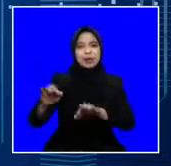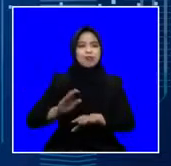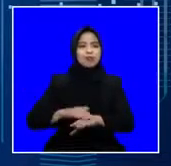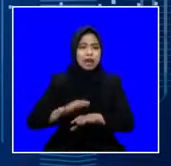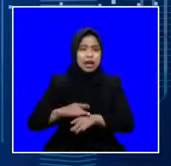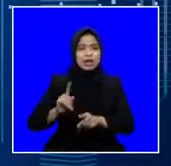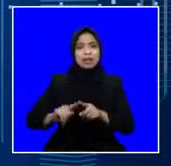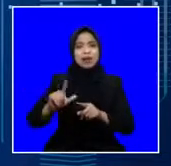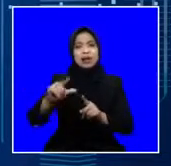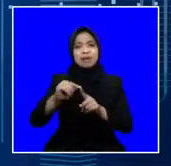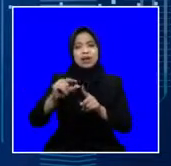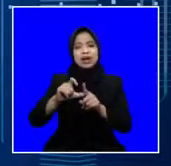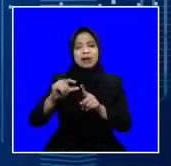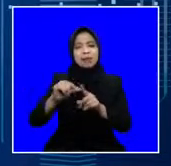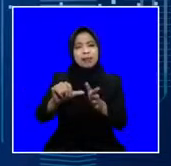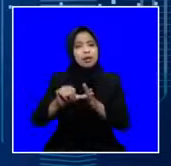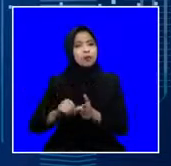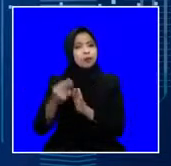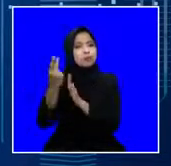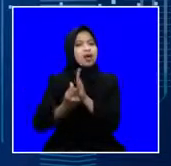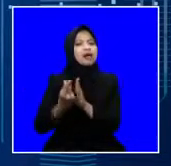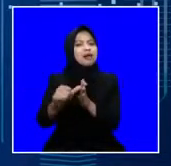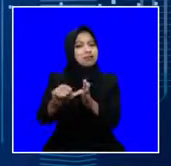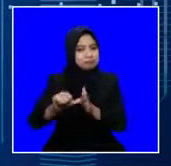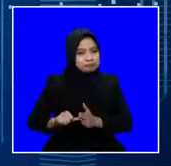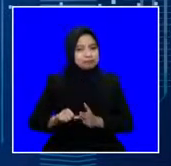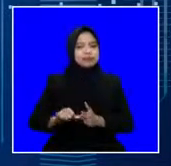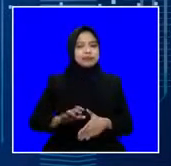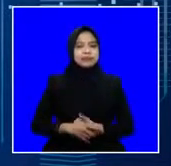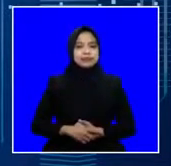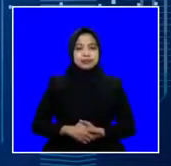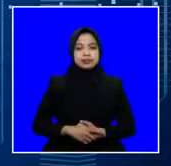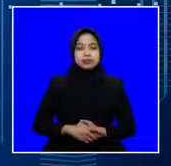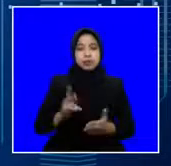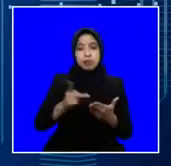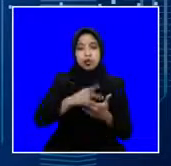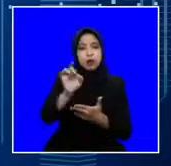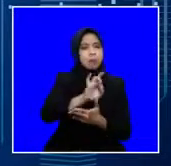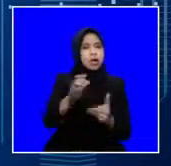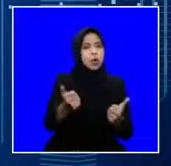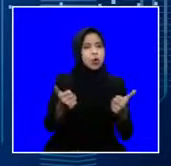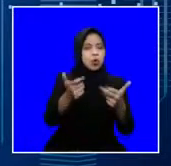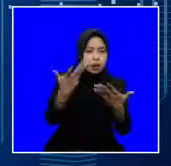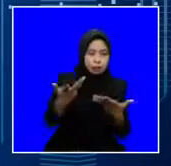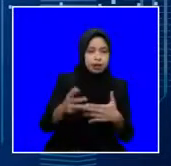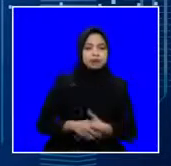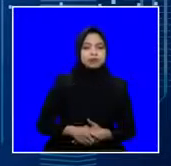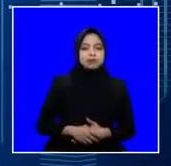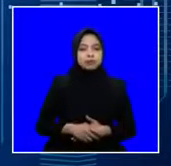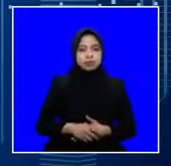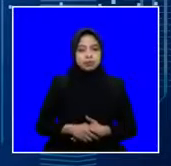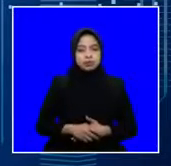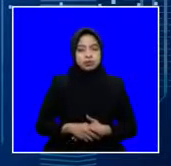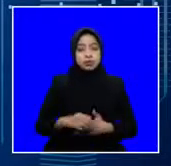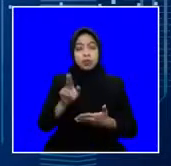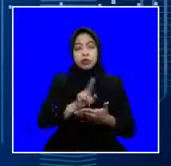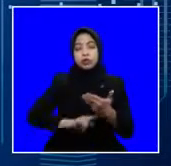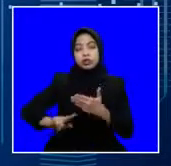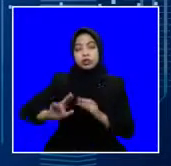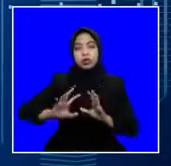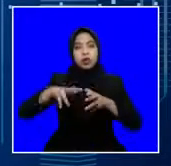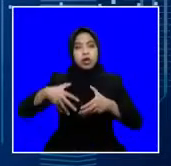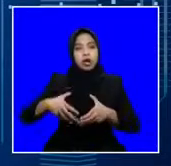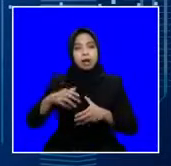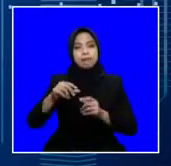dari LPDP. Nah, sementara itu untuk program-program unggulan umum seperti beasiswa perguruan tinggi utama dunia